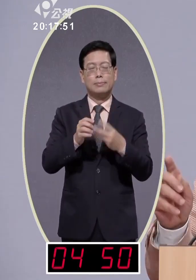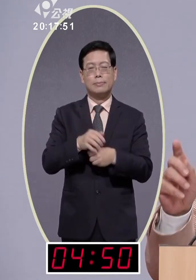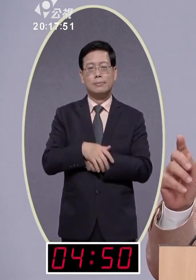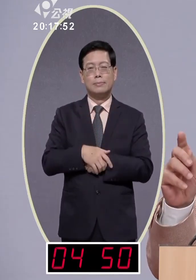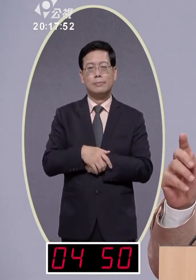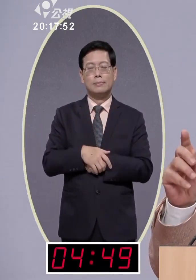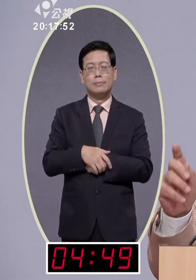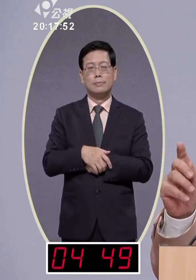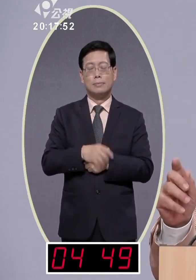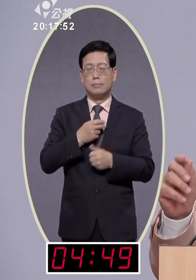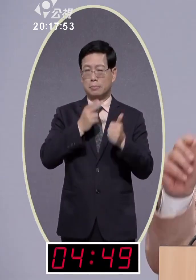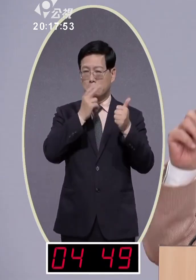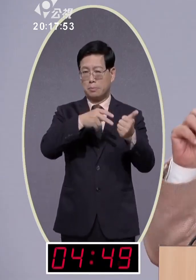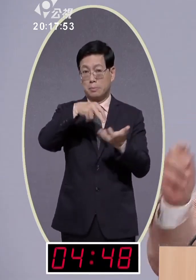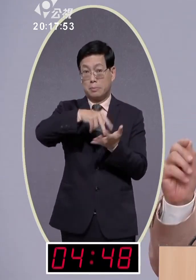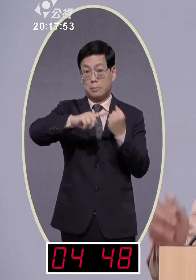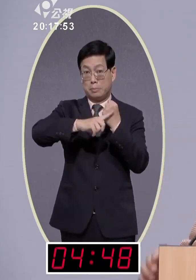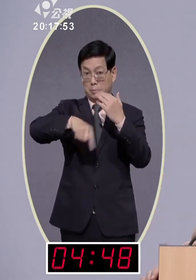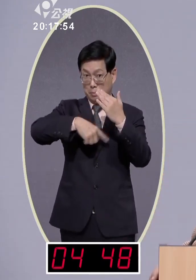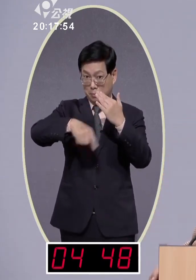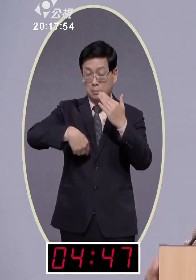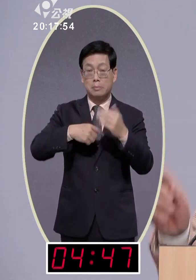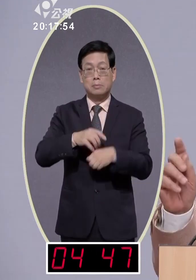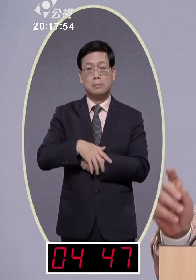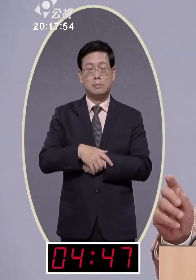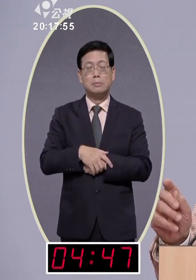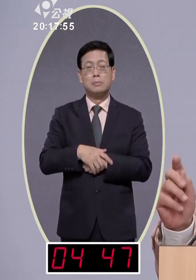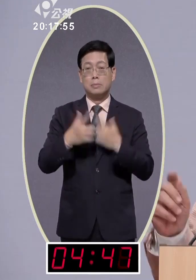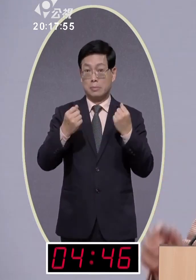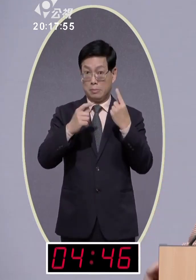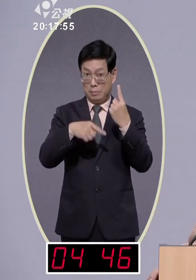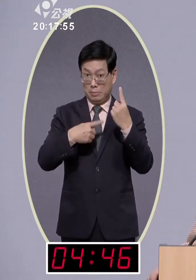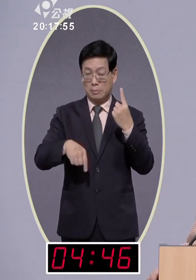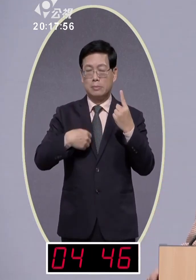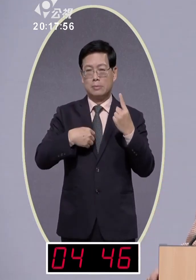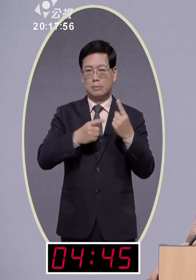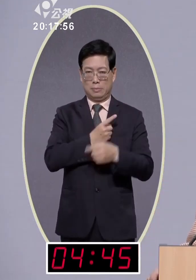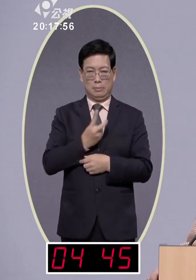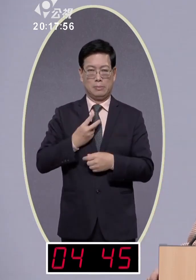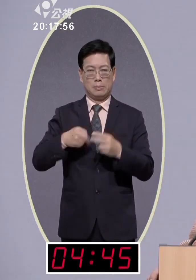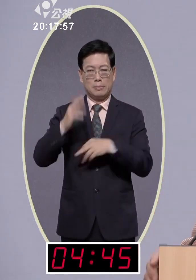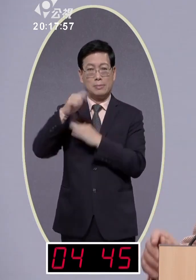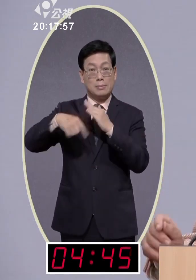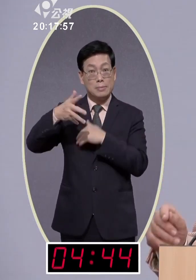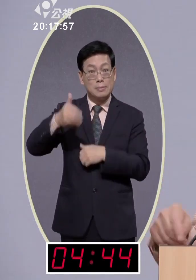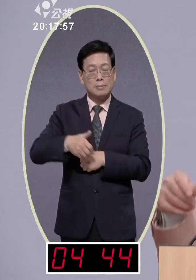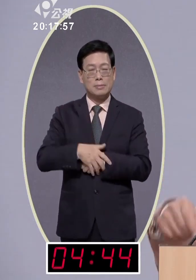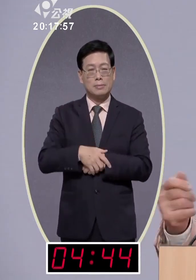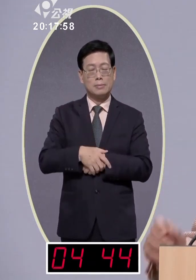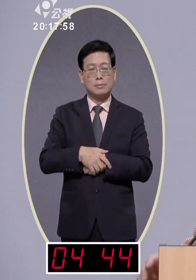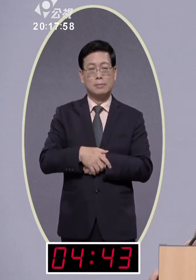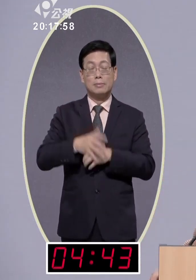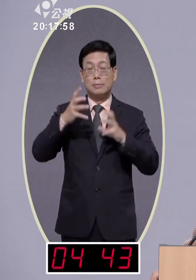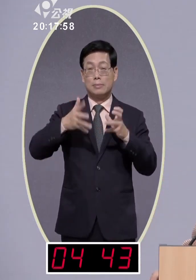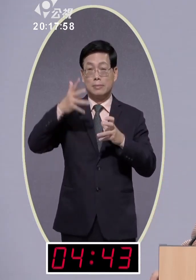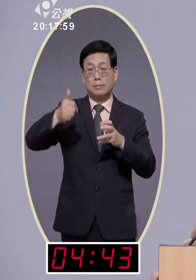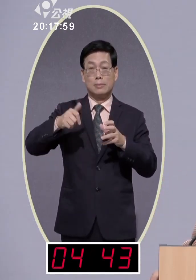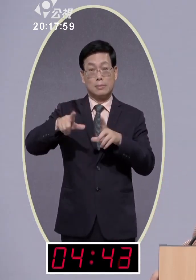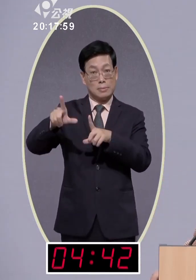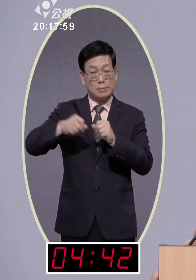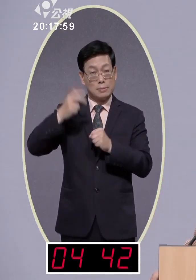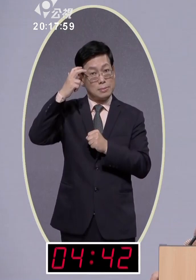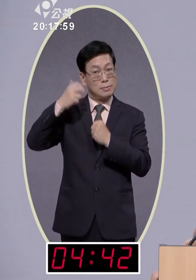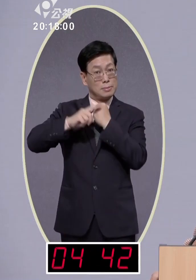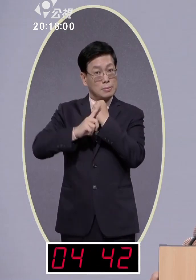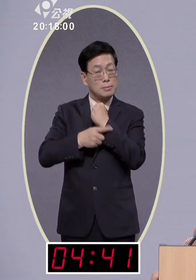会任命立法院能够同意的人来担任行政院长。总统依照现在的宪